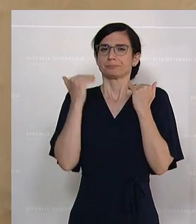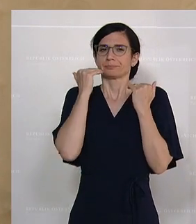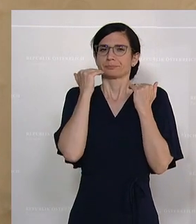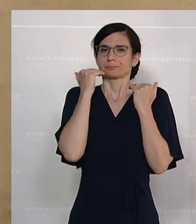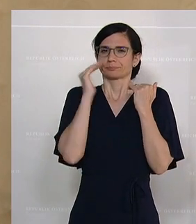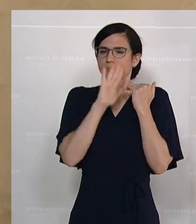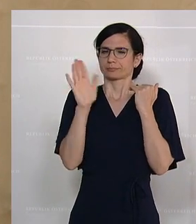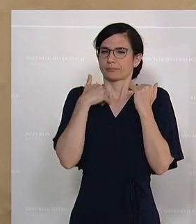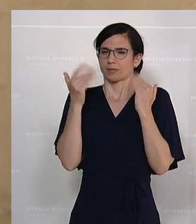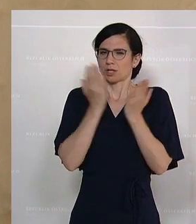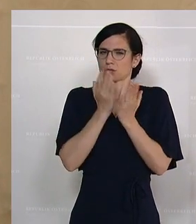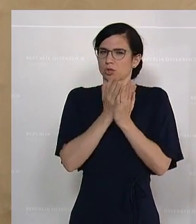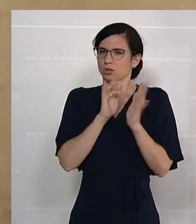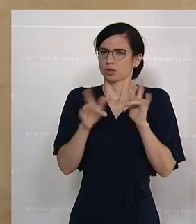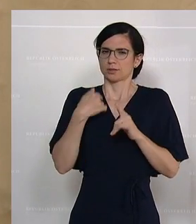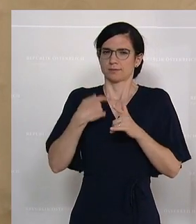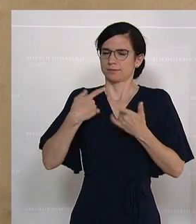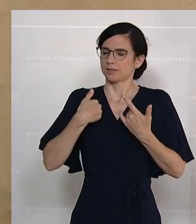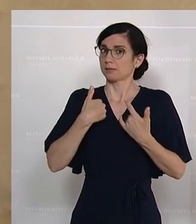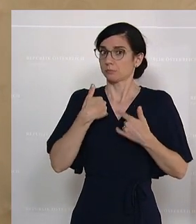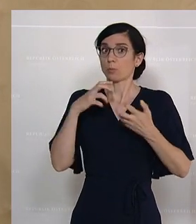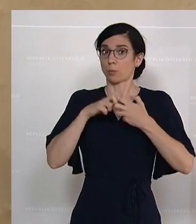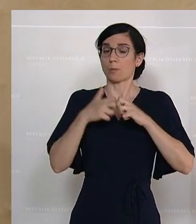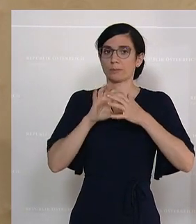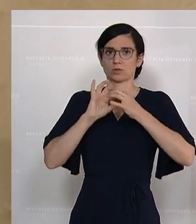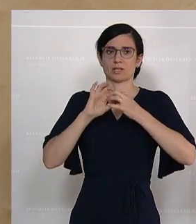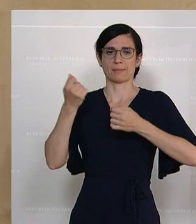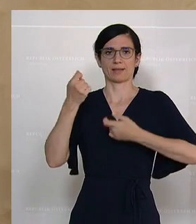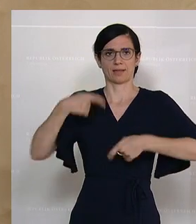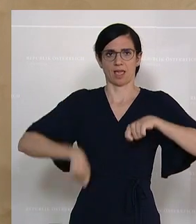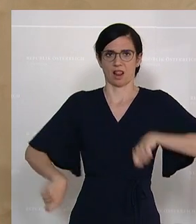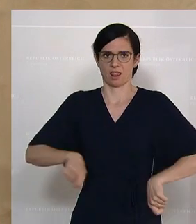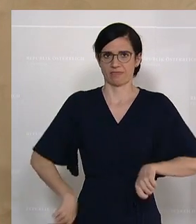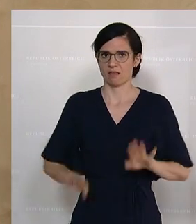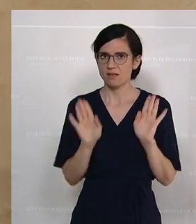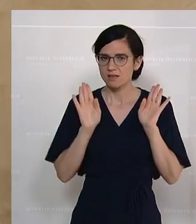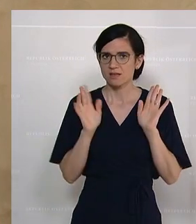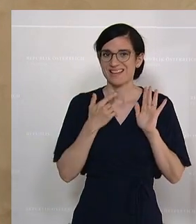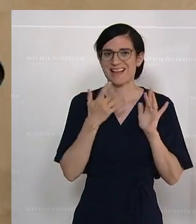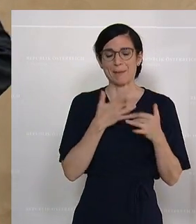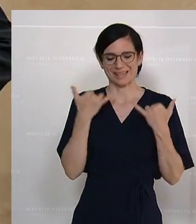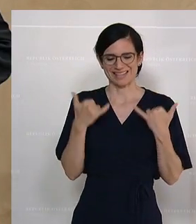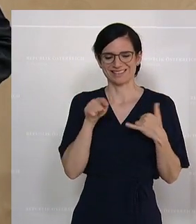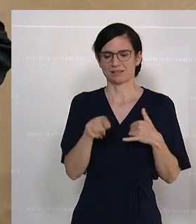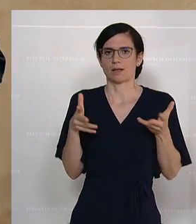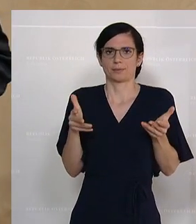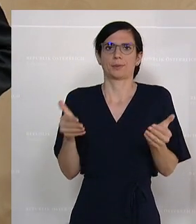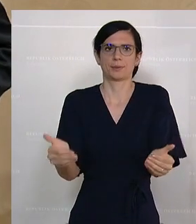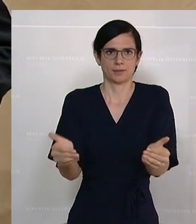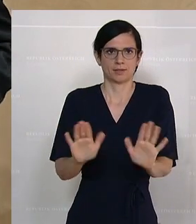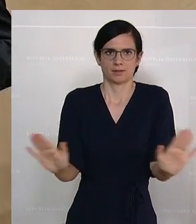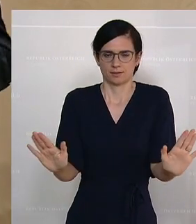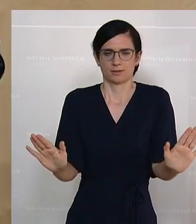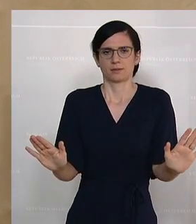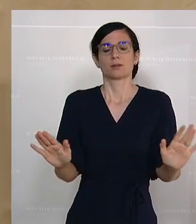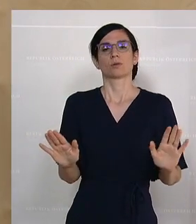und und tafeln dort geld raus was man geht die letzten partien noch bleiben aber sagen diesem treiben werden wir auf jeden fall ein ende bereiten